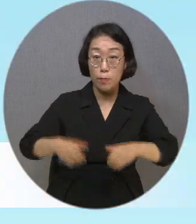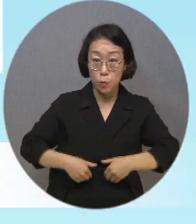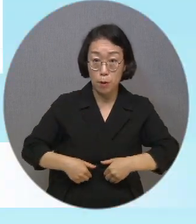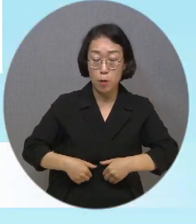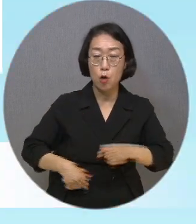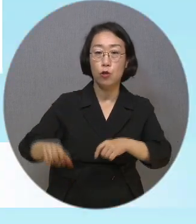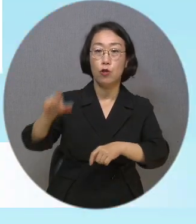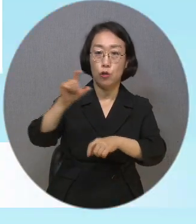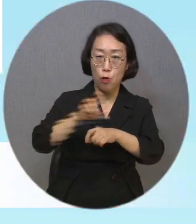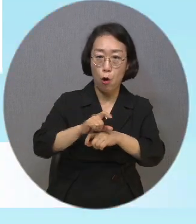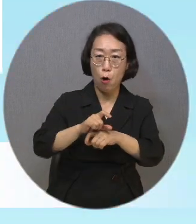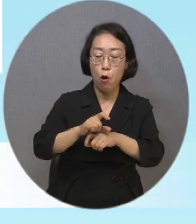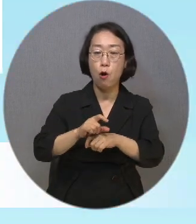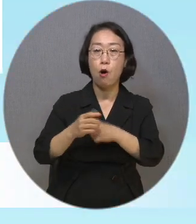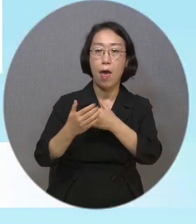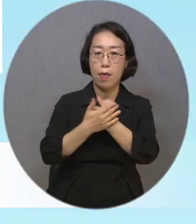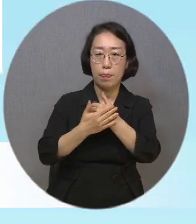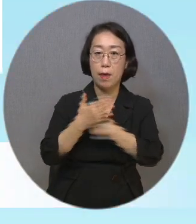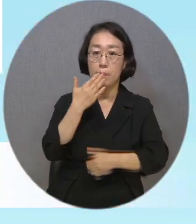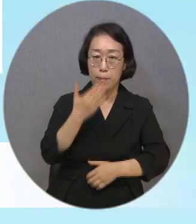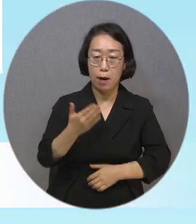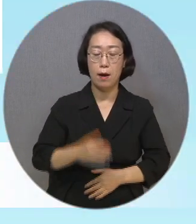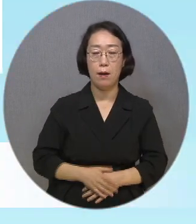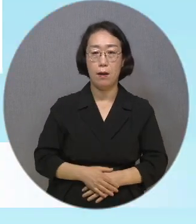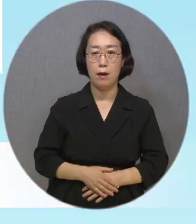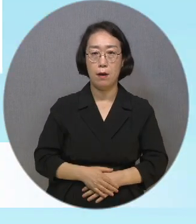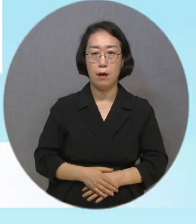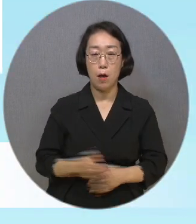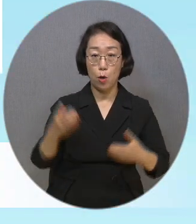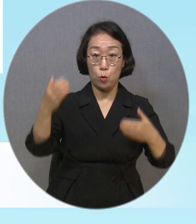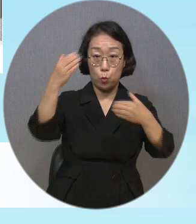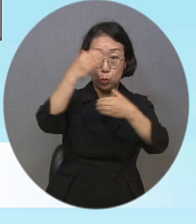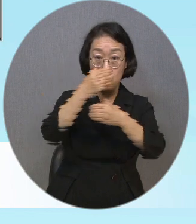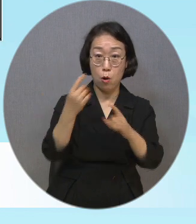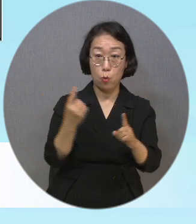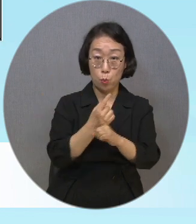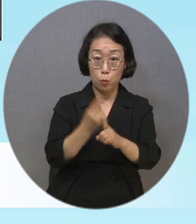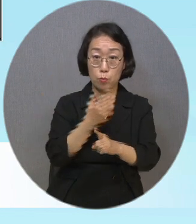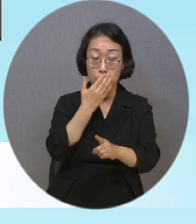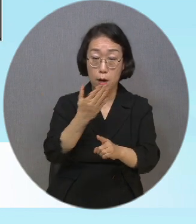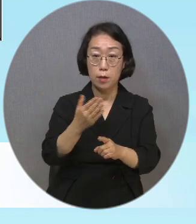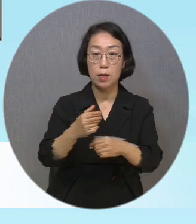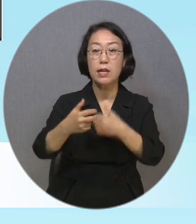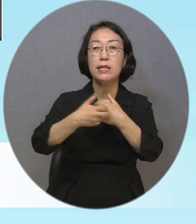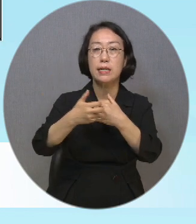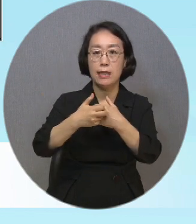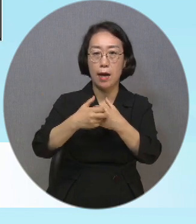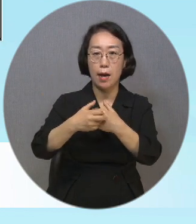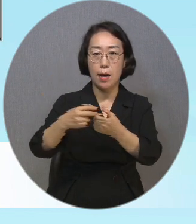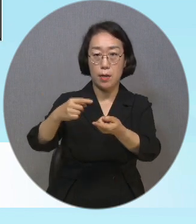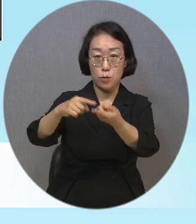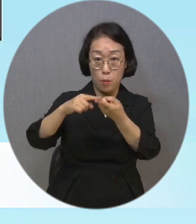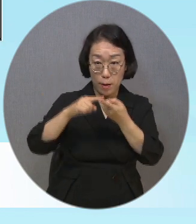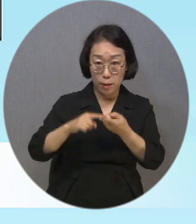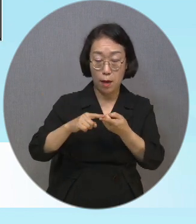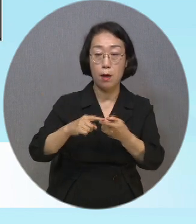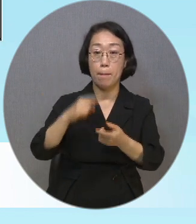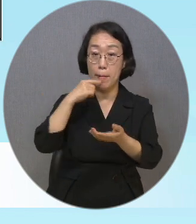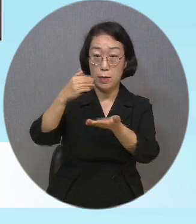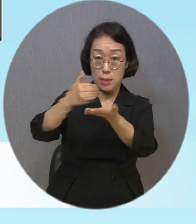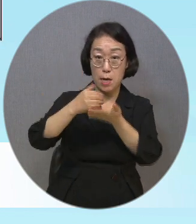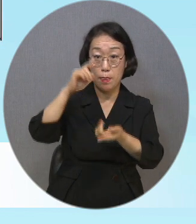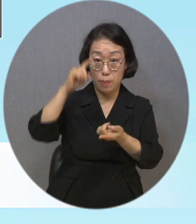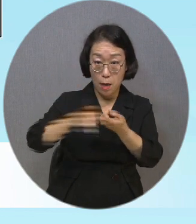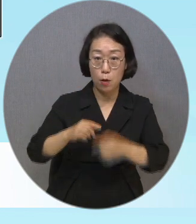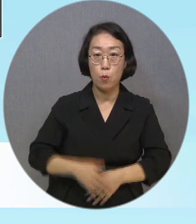있으면 추가로 급여 적용이 가능합니다. 교정 효과를 높이기 위해 의사의 처방하에 발목 발 보조기,